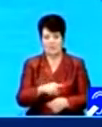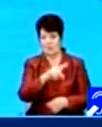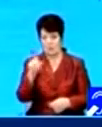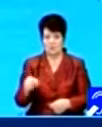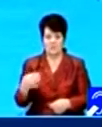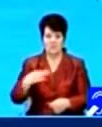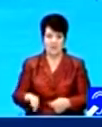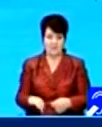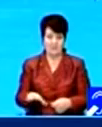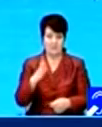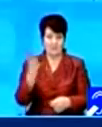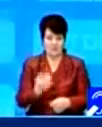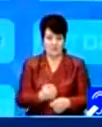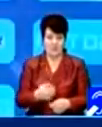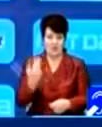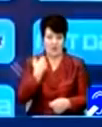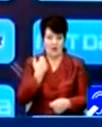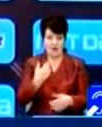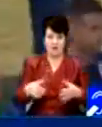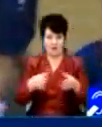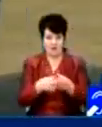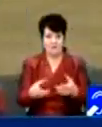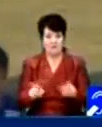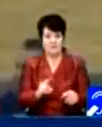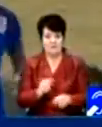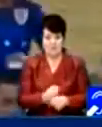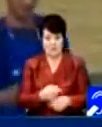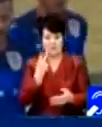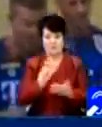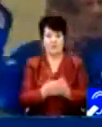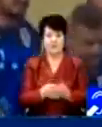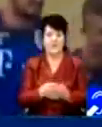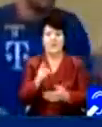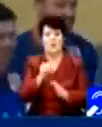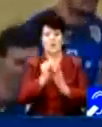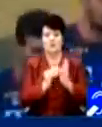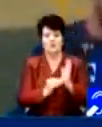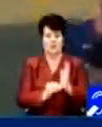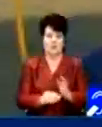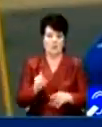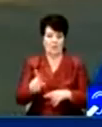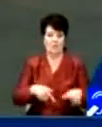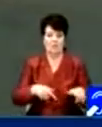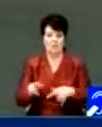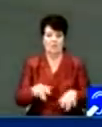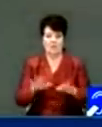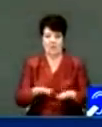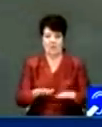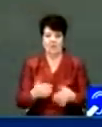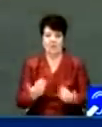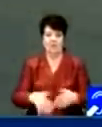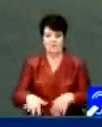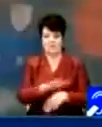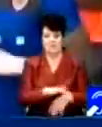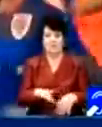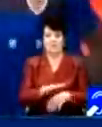Franța, Anglia, ce echipă a făcut. Hagi prevede un scenariu din ce în ce mai negru pentru fotbalul autohton. În acest sezon, România nu va